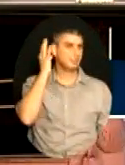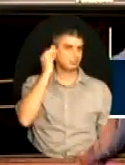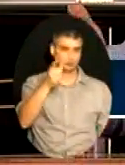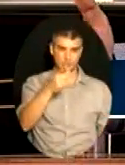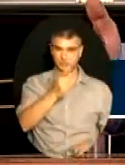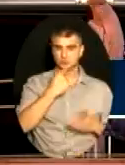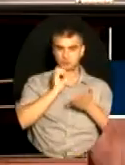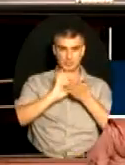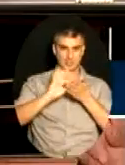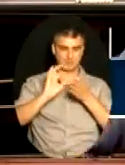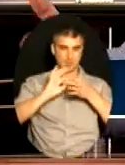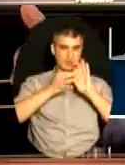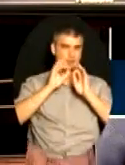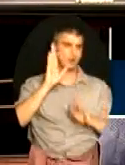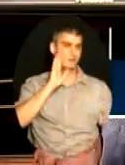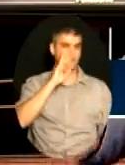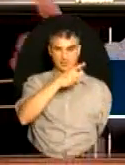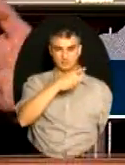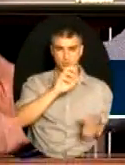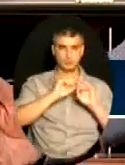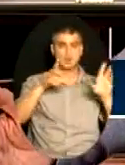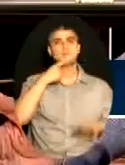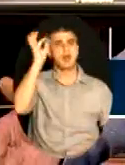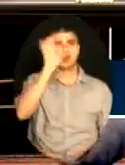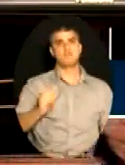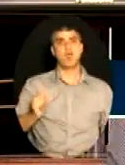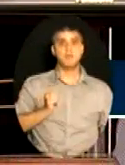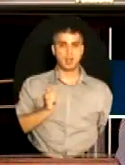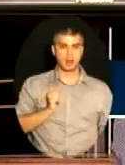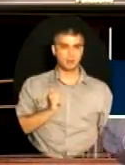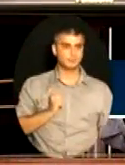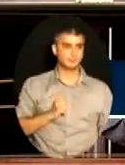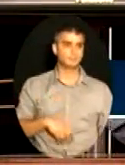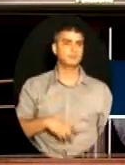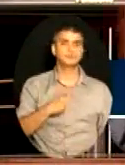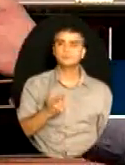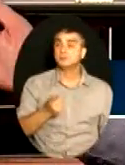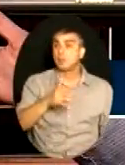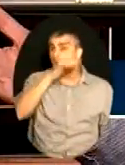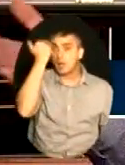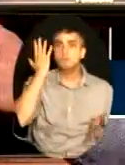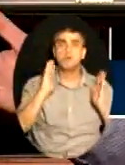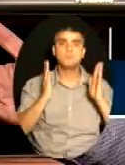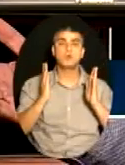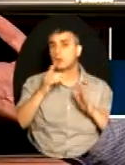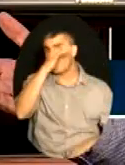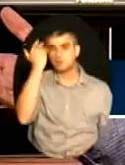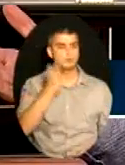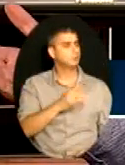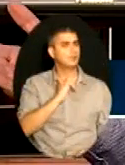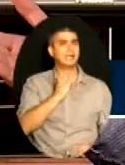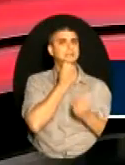שהוציאה בפוסט שלה, והוציאה לפגוע בחיילי צה"ל. אין לי רז פיין. זה חמור מאוד, חמור מאוד. אז